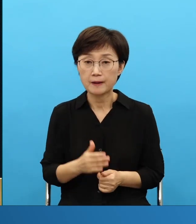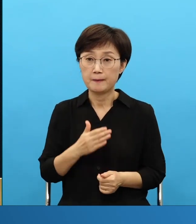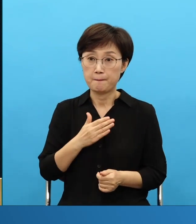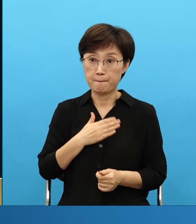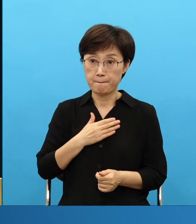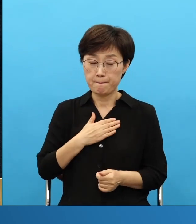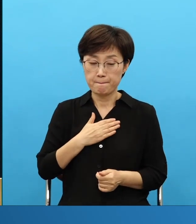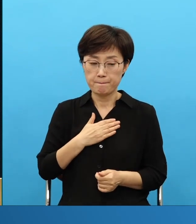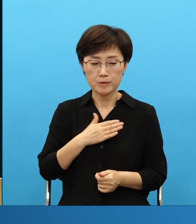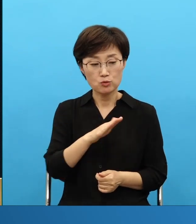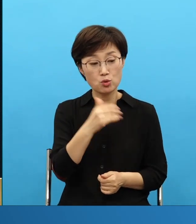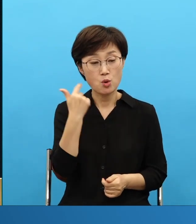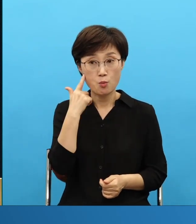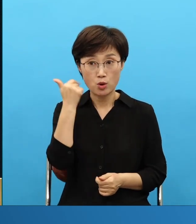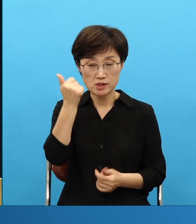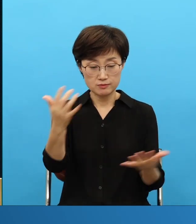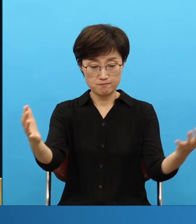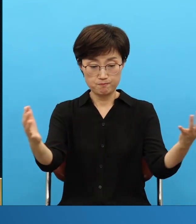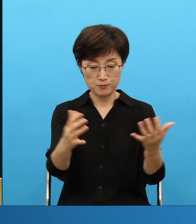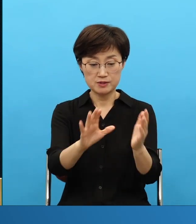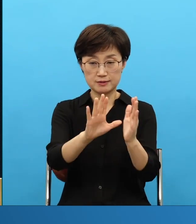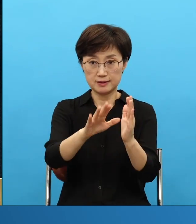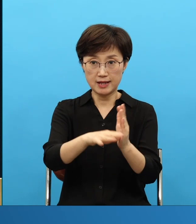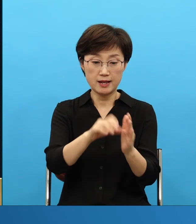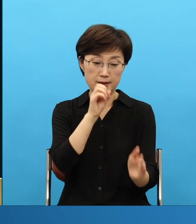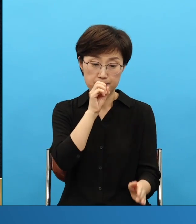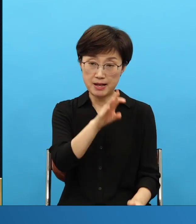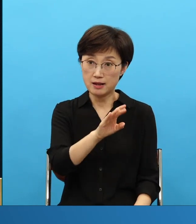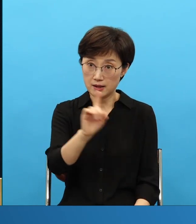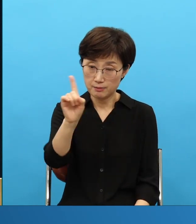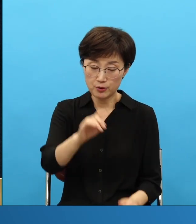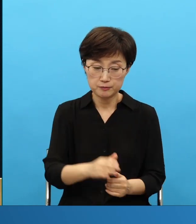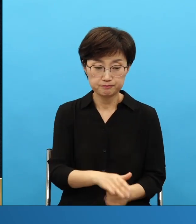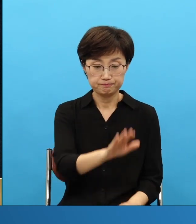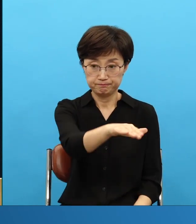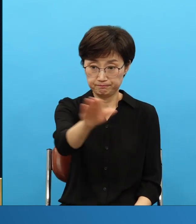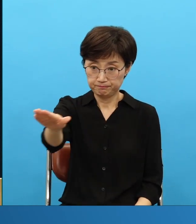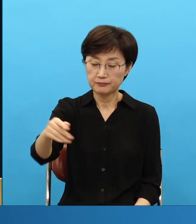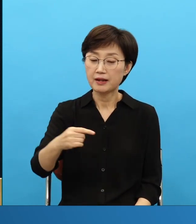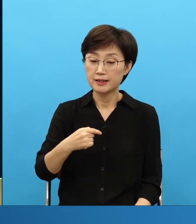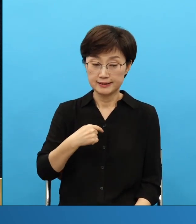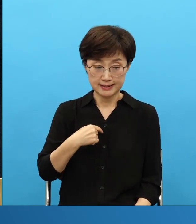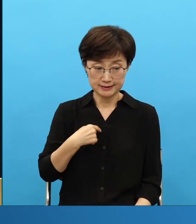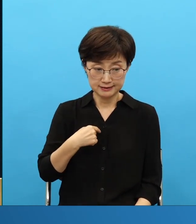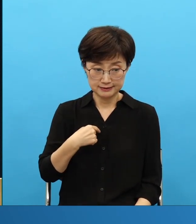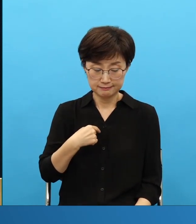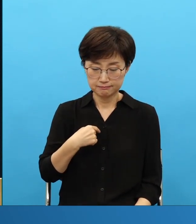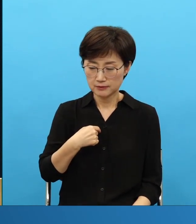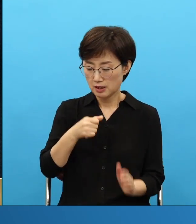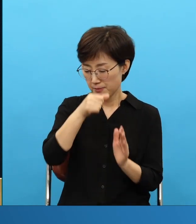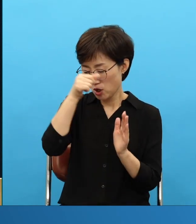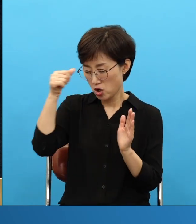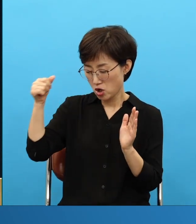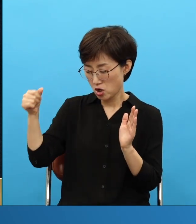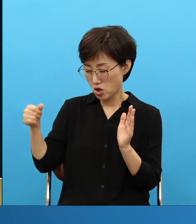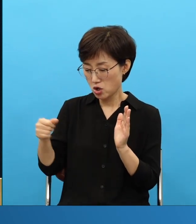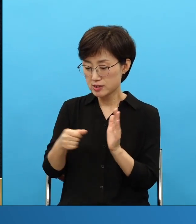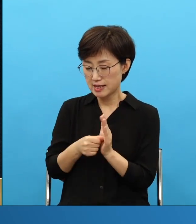얘기했어요. This time in our gathering of pastors, I shared with them. 나는 평생에 만남의 축복 몇 개